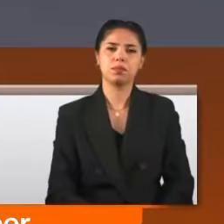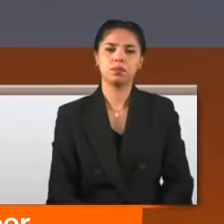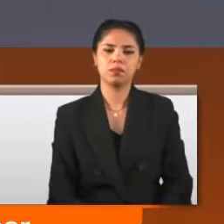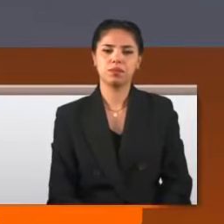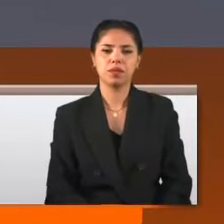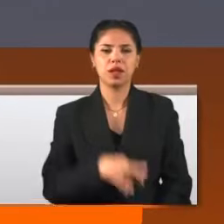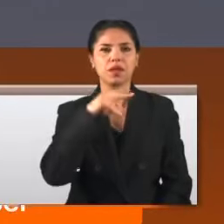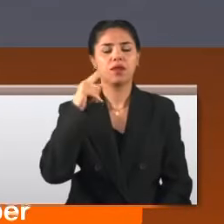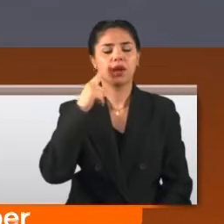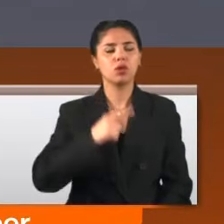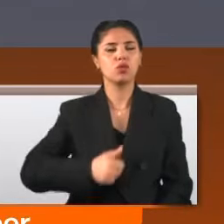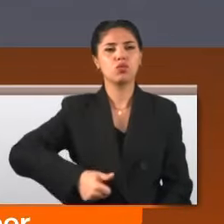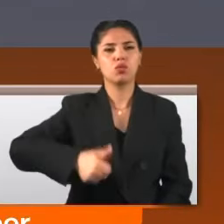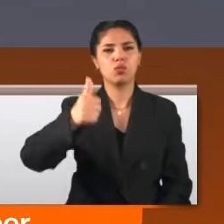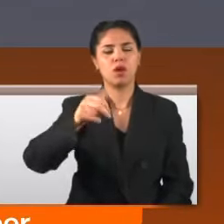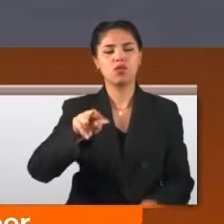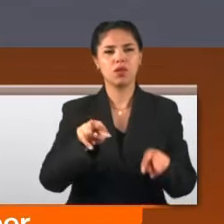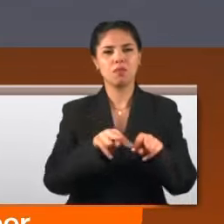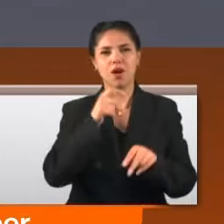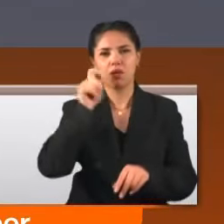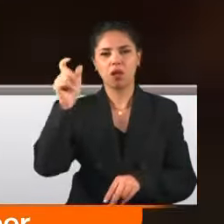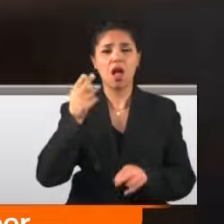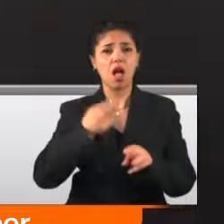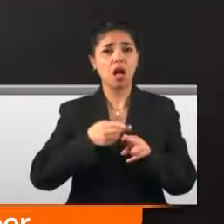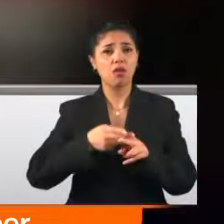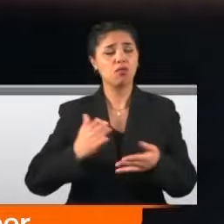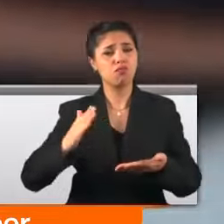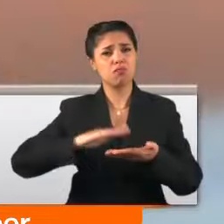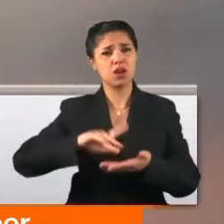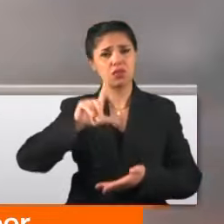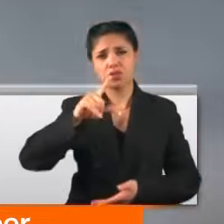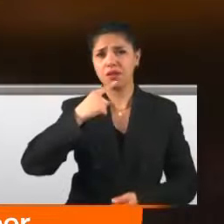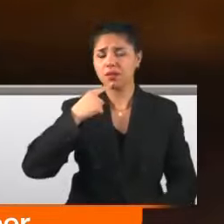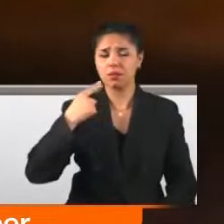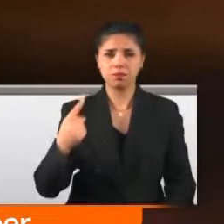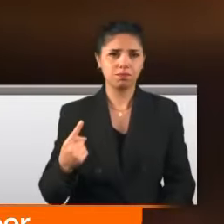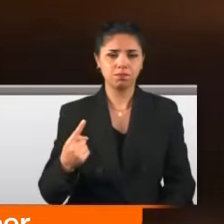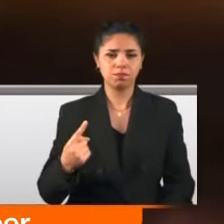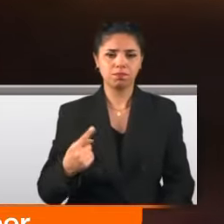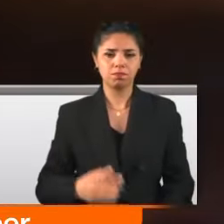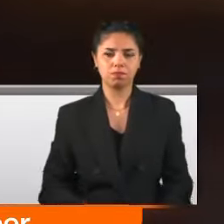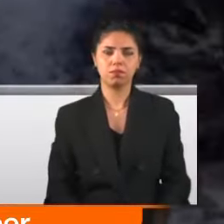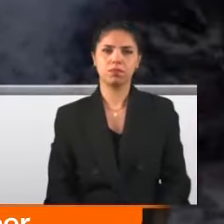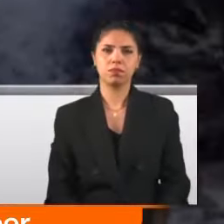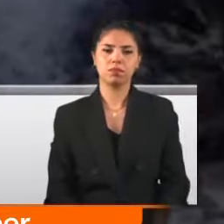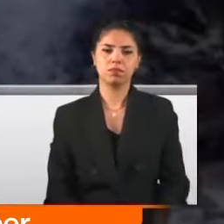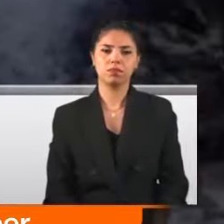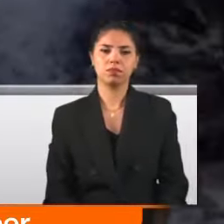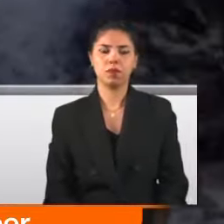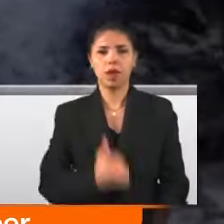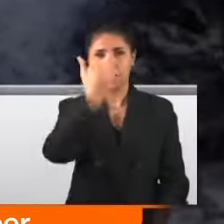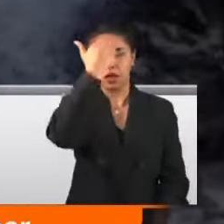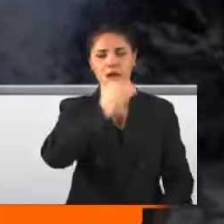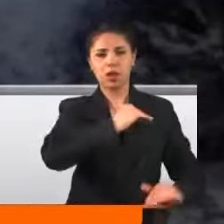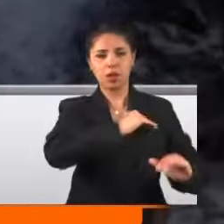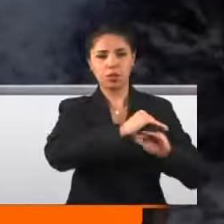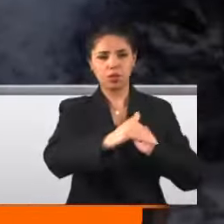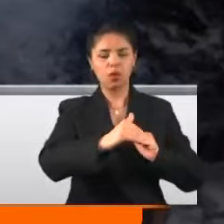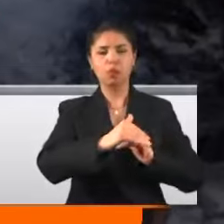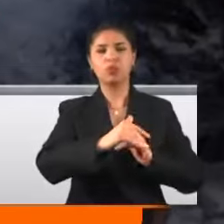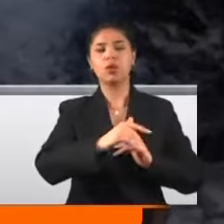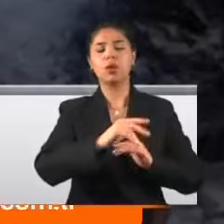Fransa Cumhurbaşkanı Macron derhal ateşkes istedi. Gazzelilere yeryüzünde